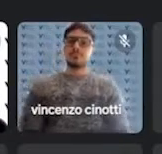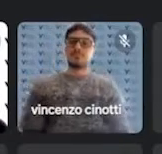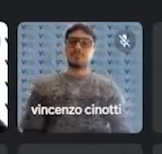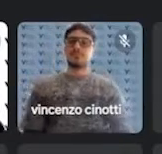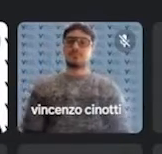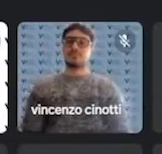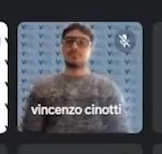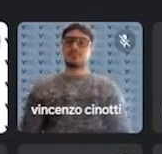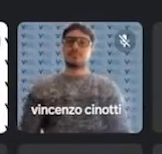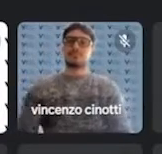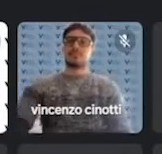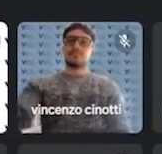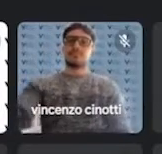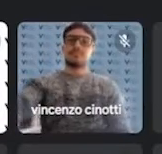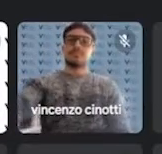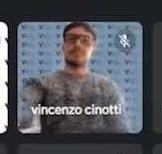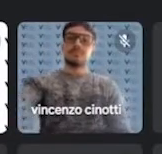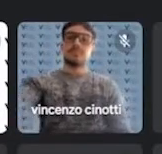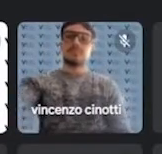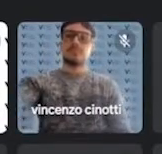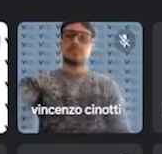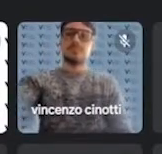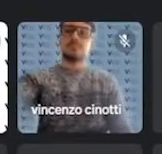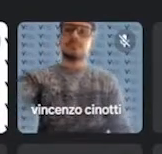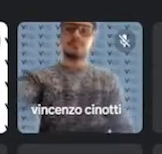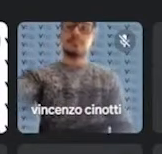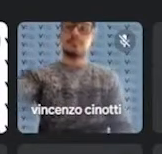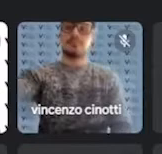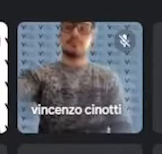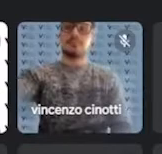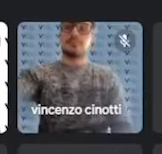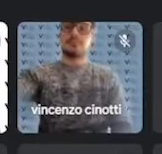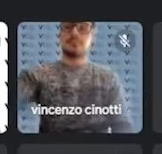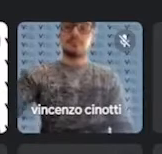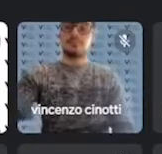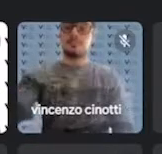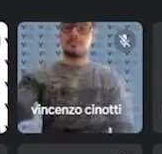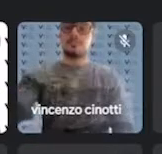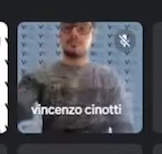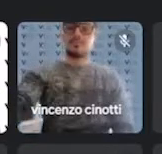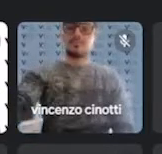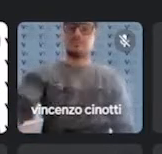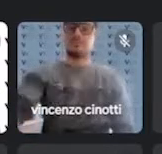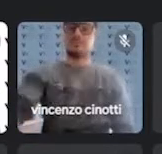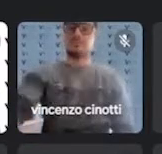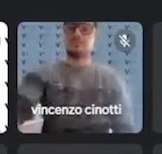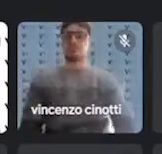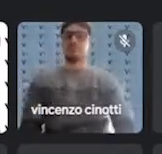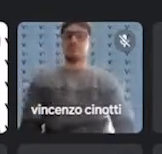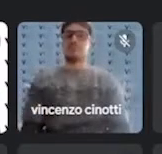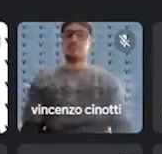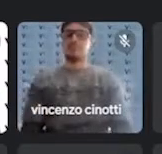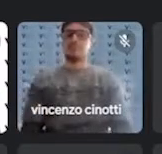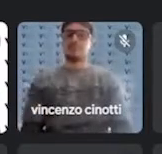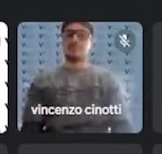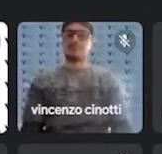convinti della vostra scelta, che io credo sia particolarmente importante.